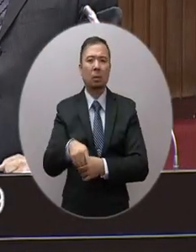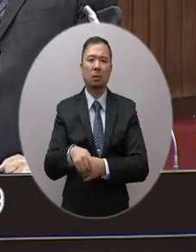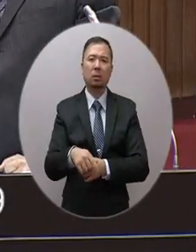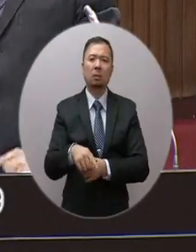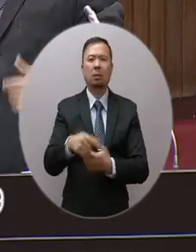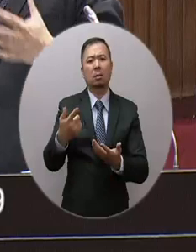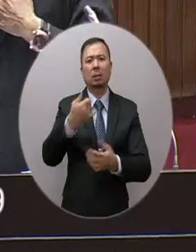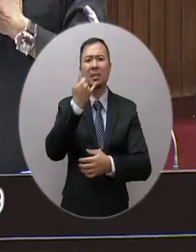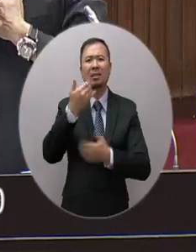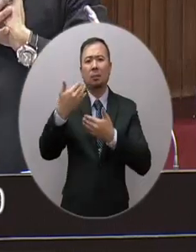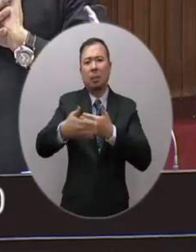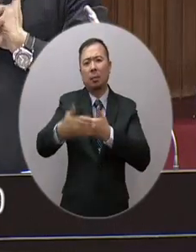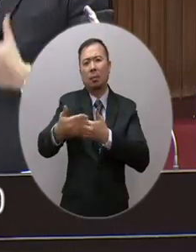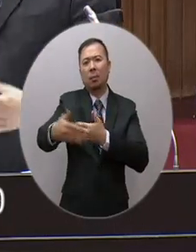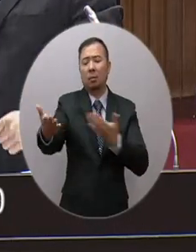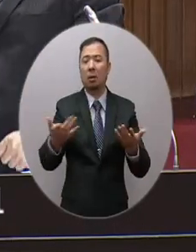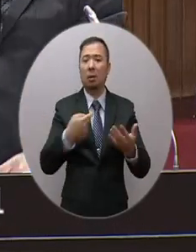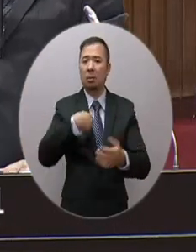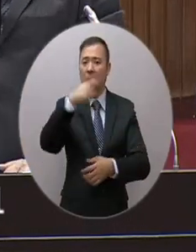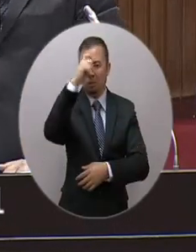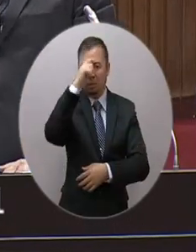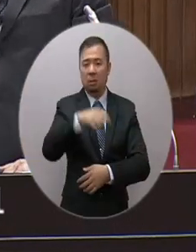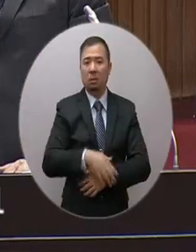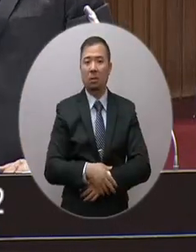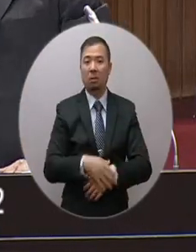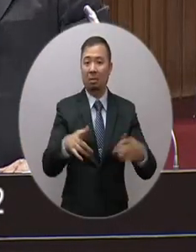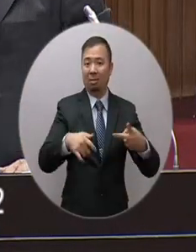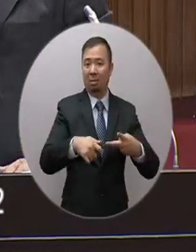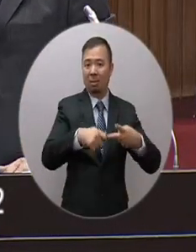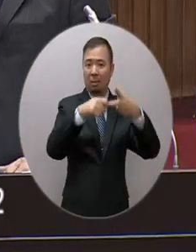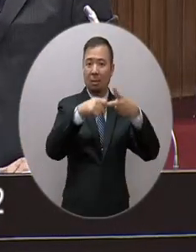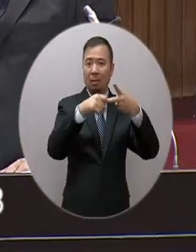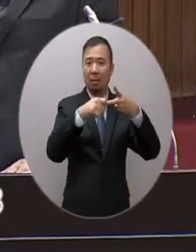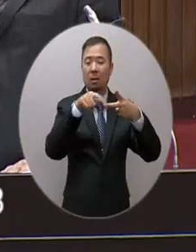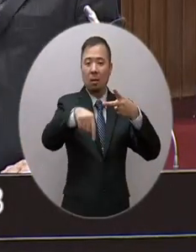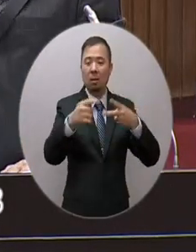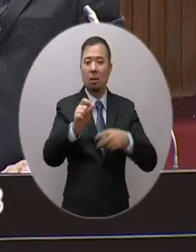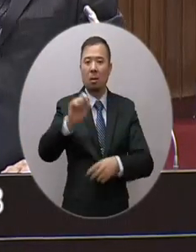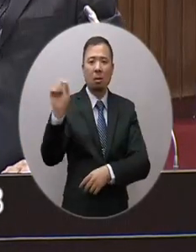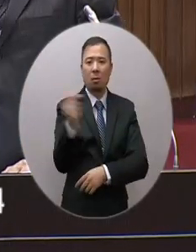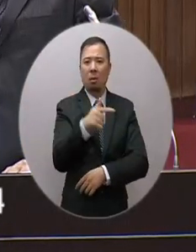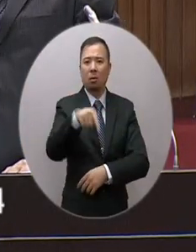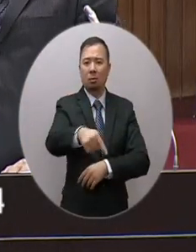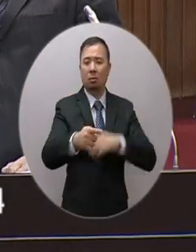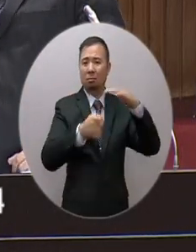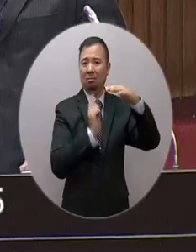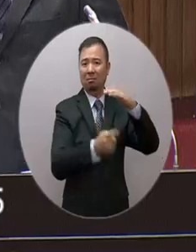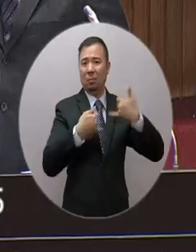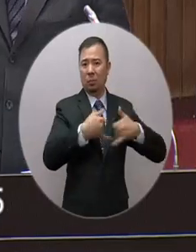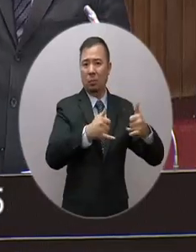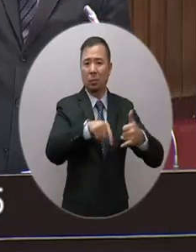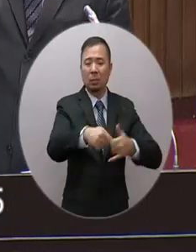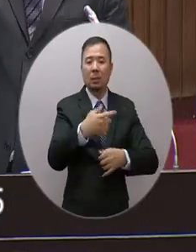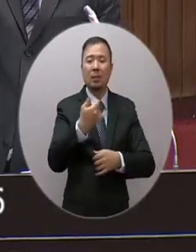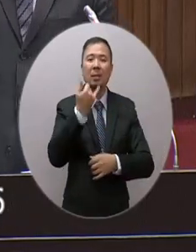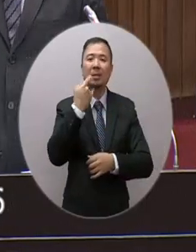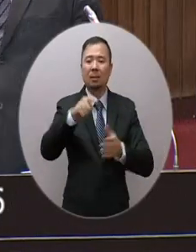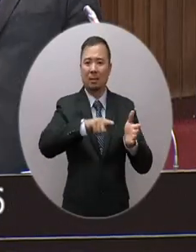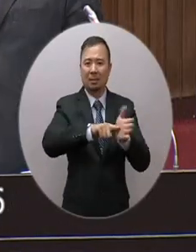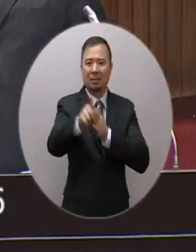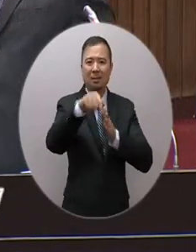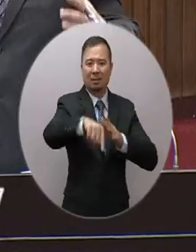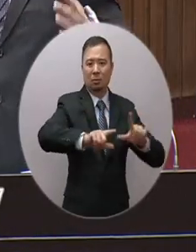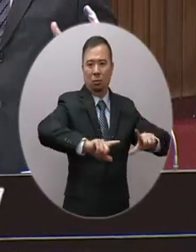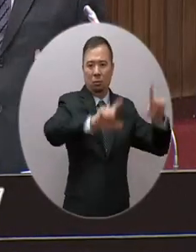西，所以阮干阿基台讲，你这条第二条的快速道路，乃当为阮中迪遮接起你到银幕